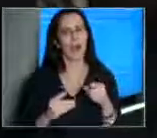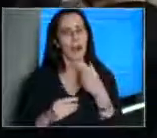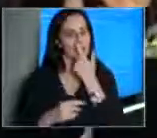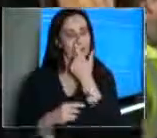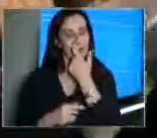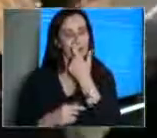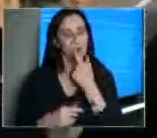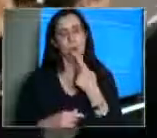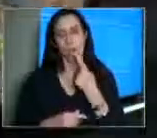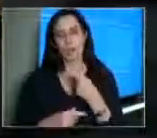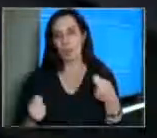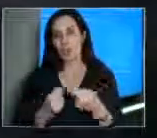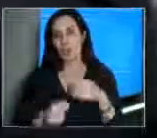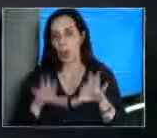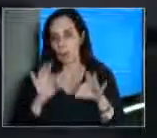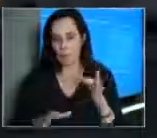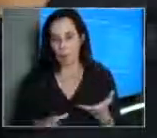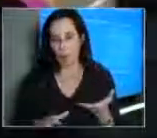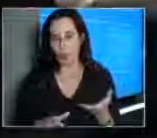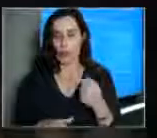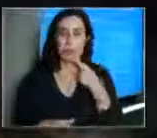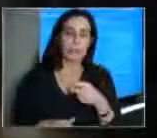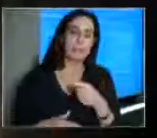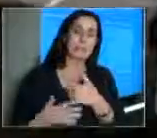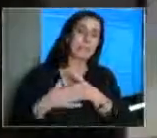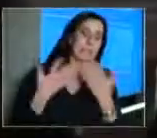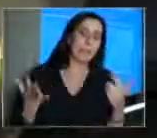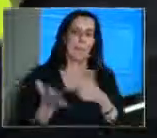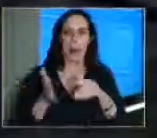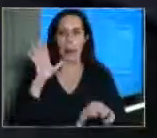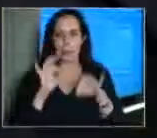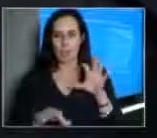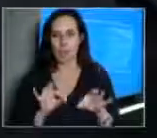השתרברב למערכת הבחירות, ונאמר שזה ספין, ו...